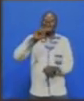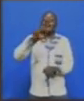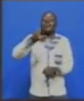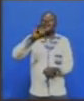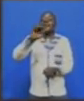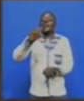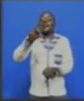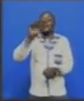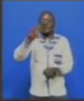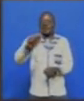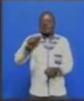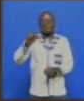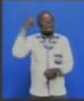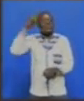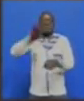Les Maliens,